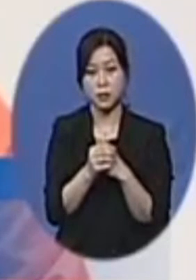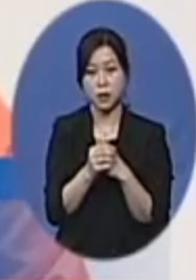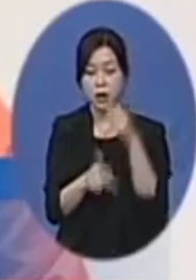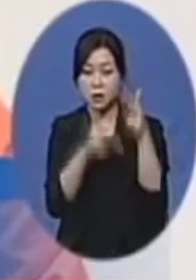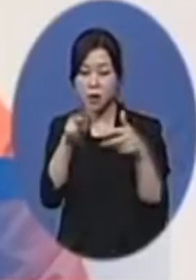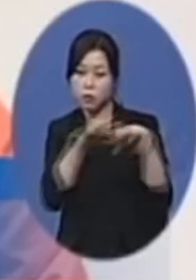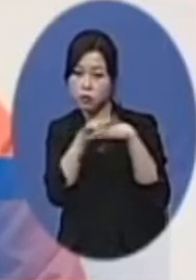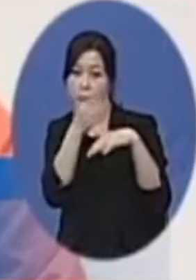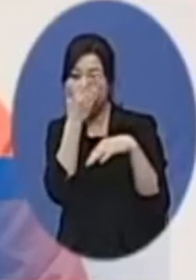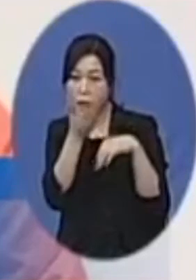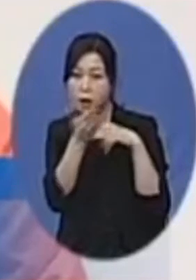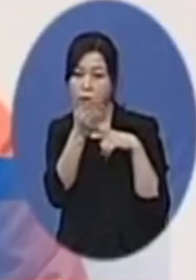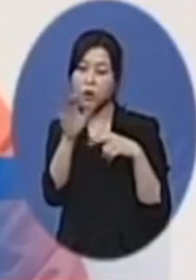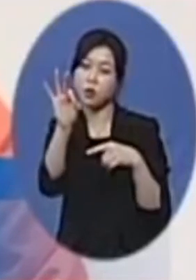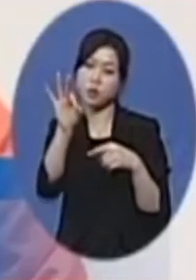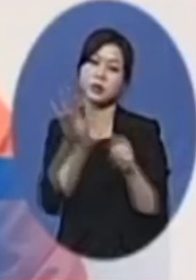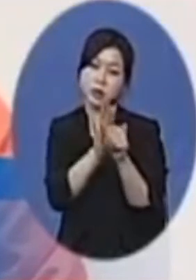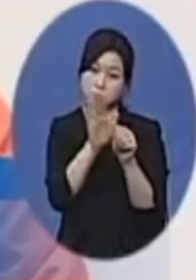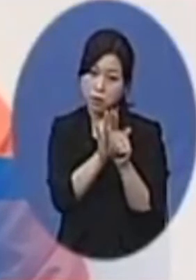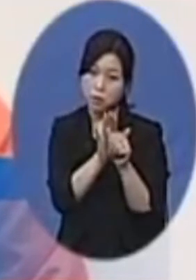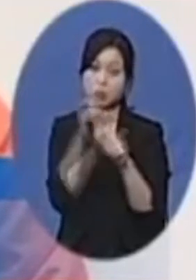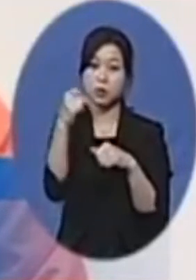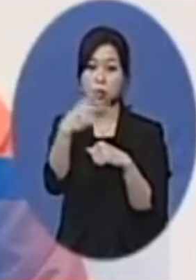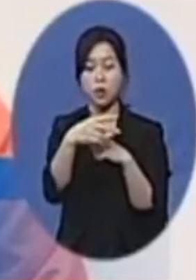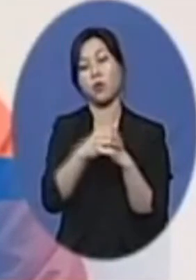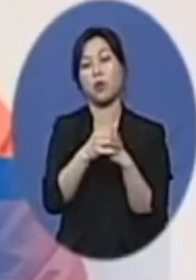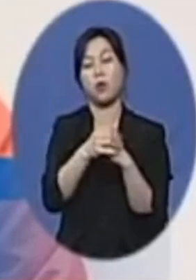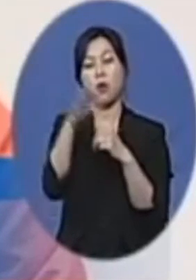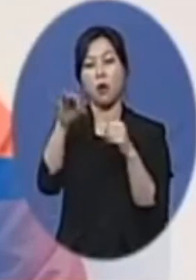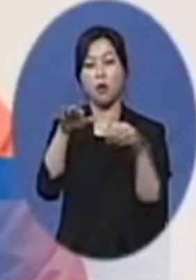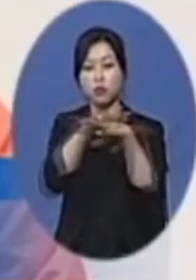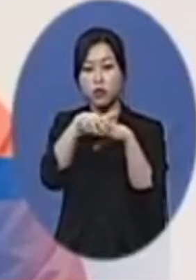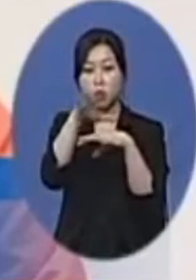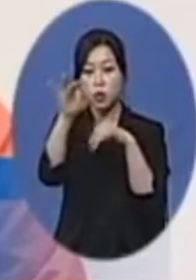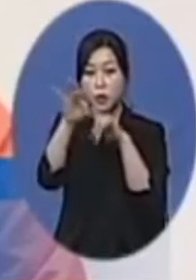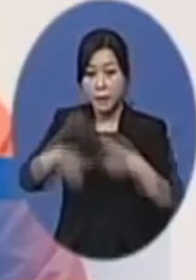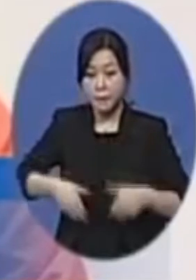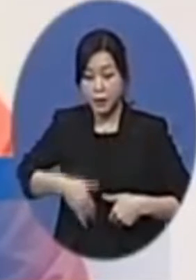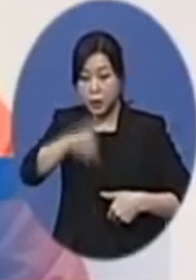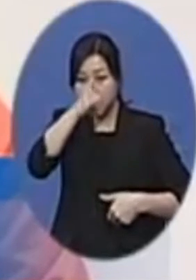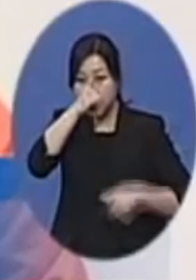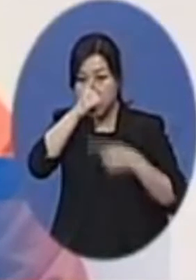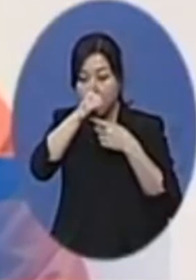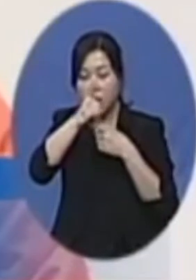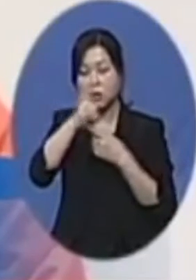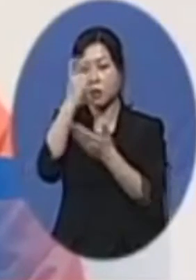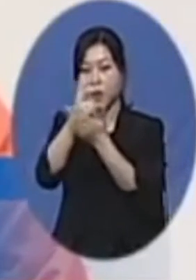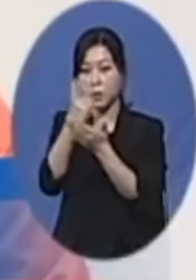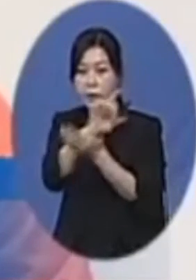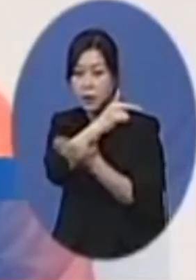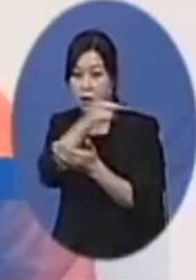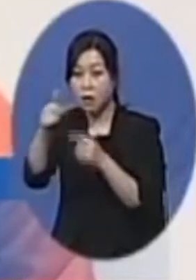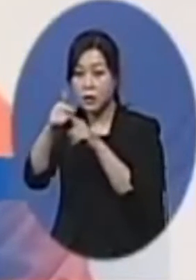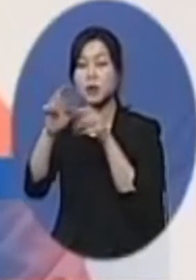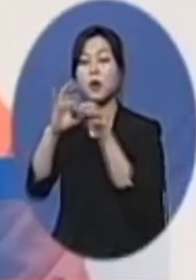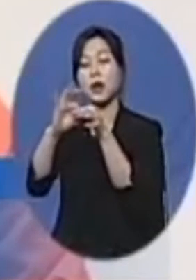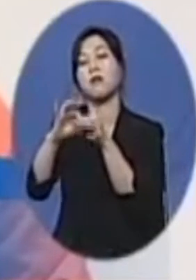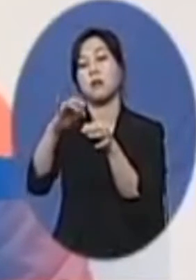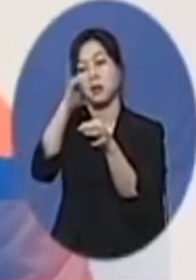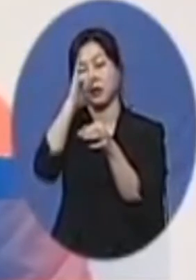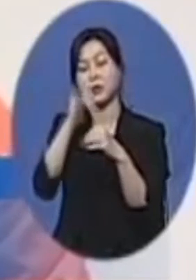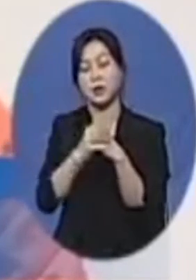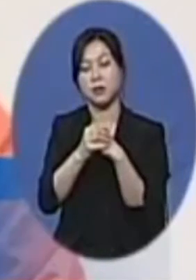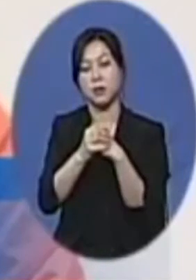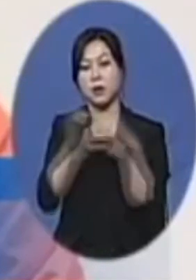운영할 수 있는 운영자금이라든가 또는 그 운영자금에 필요한 어떤 규제라든가 이런 부분을